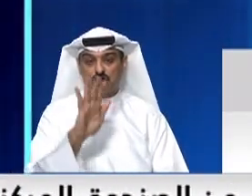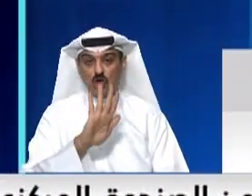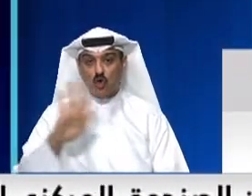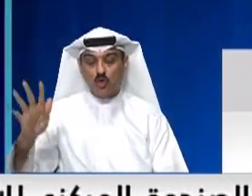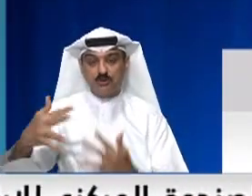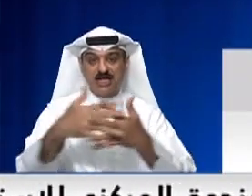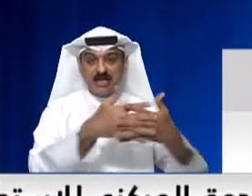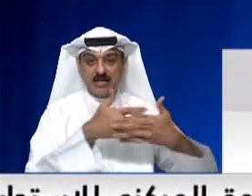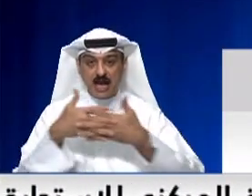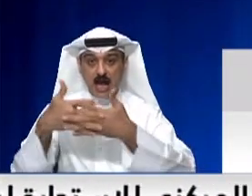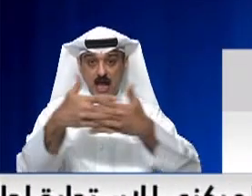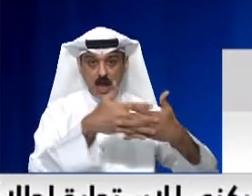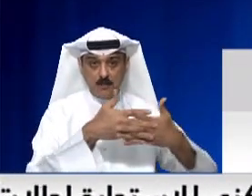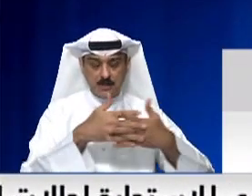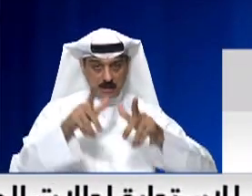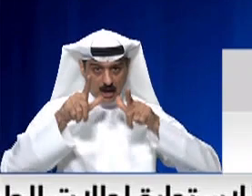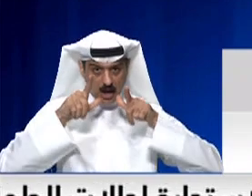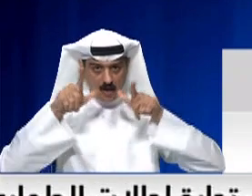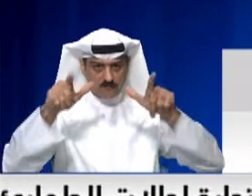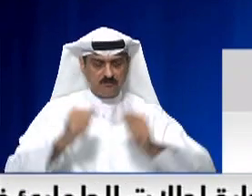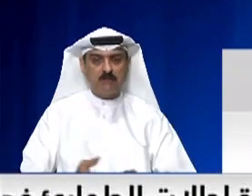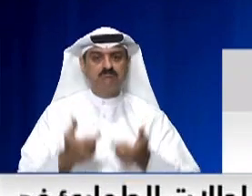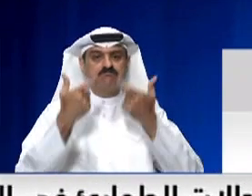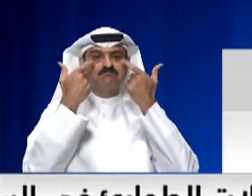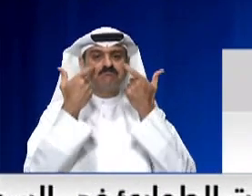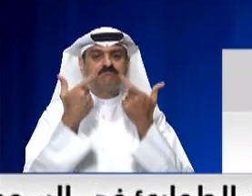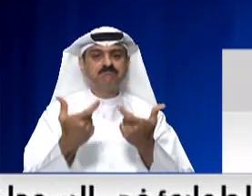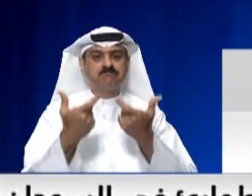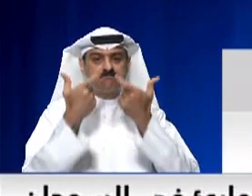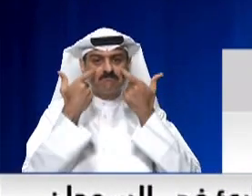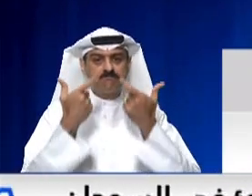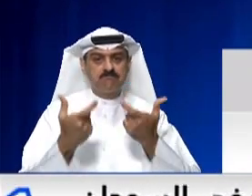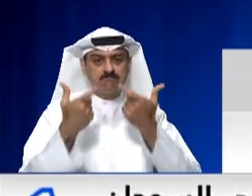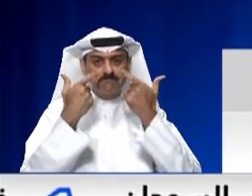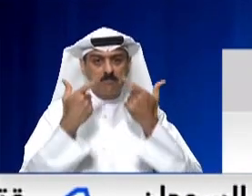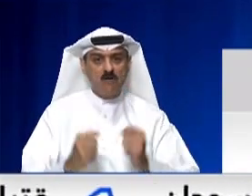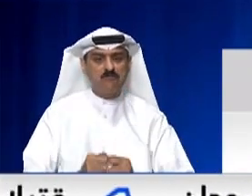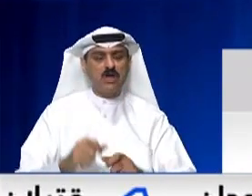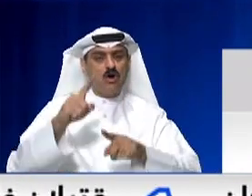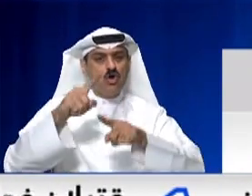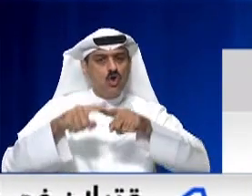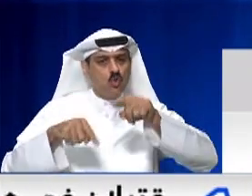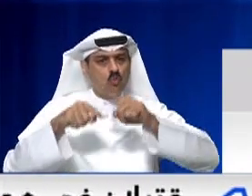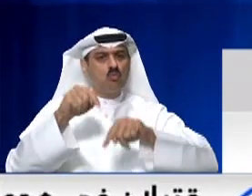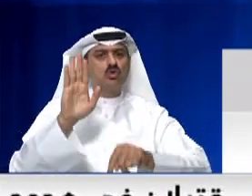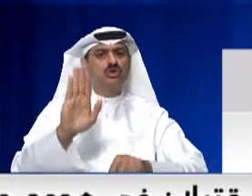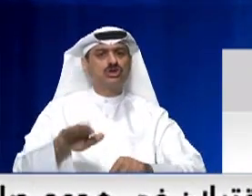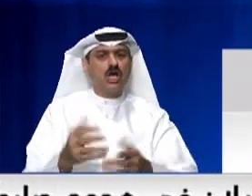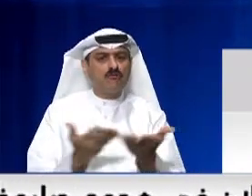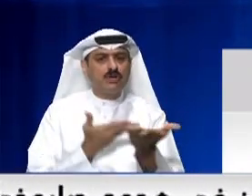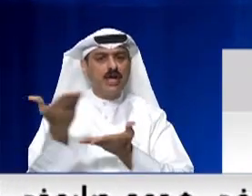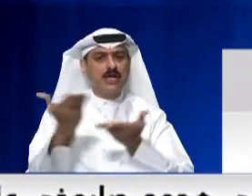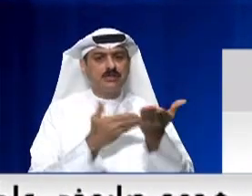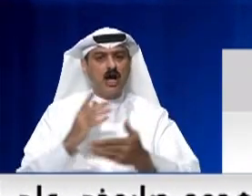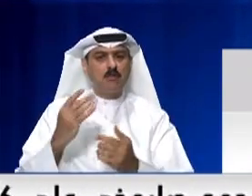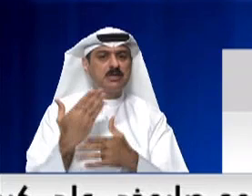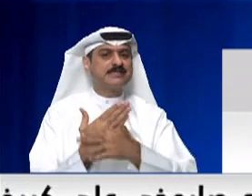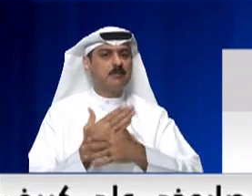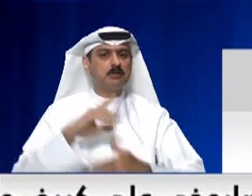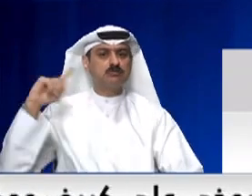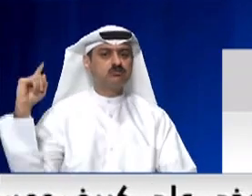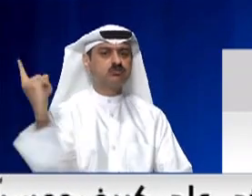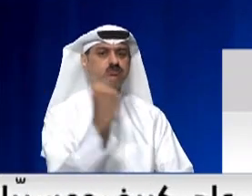الولايات المتحدة لأخذ الحيطة والحذر واتخاذ التدابير اللازمة للتعامل مع العاصفة